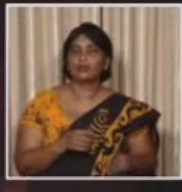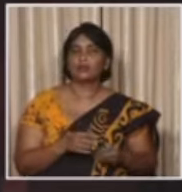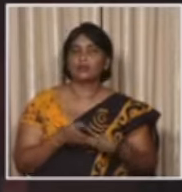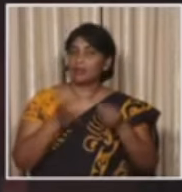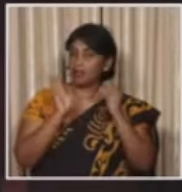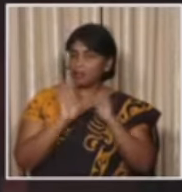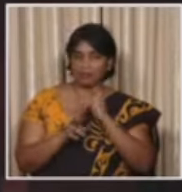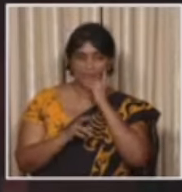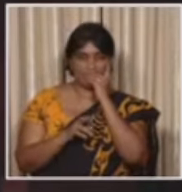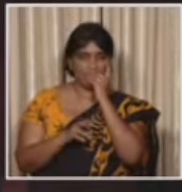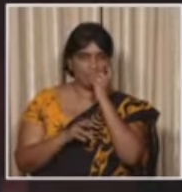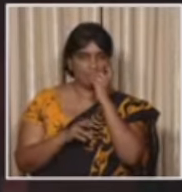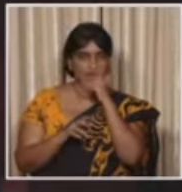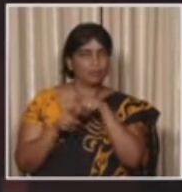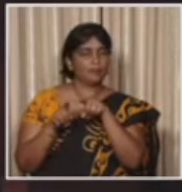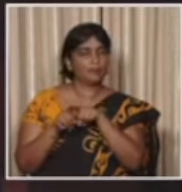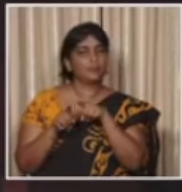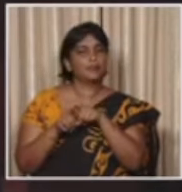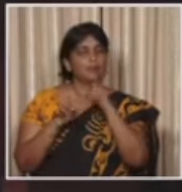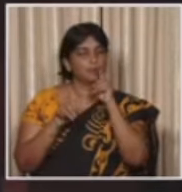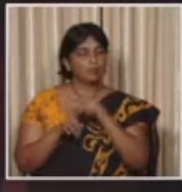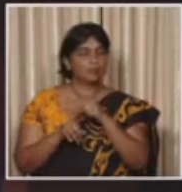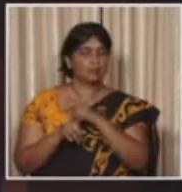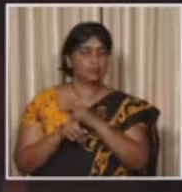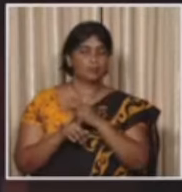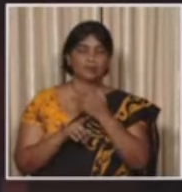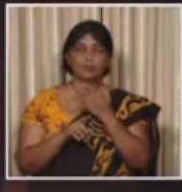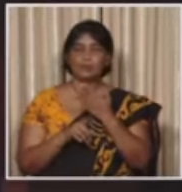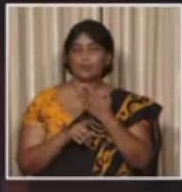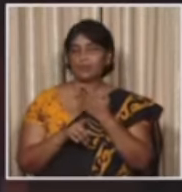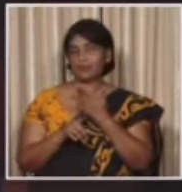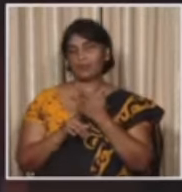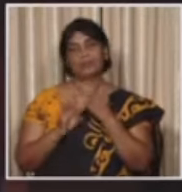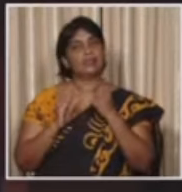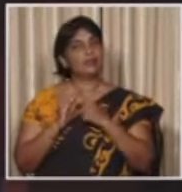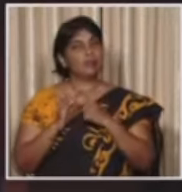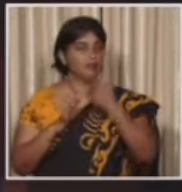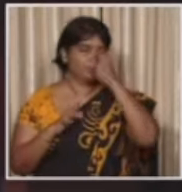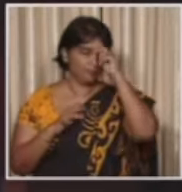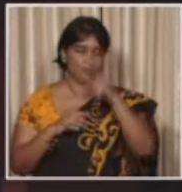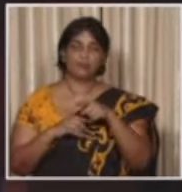අවසාන වශයෙන් ඒබ්‍රහම් ලින්කන් මැතිතුමාගේ